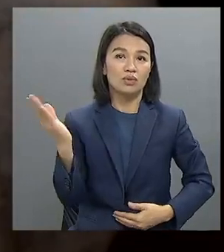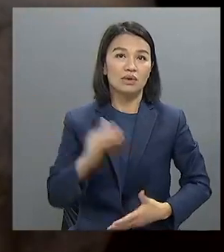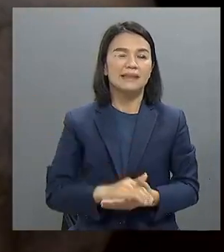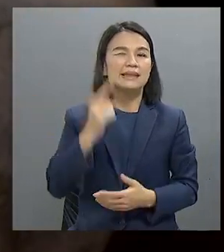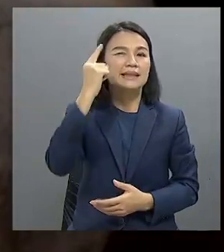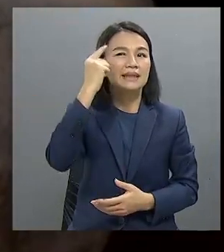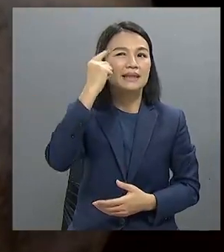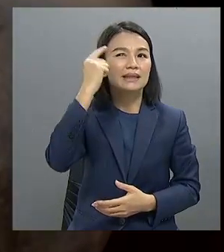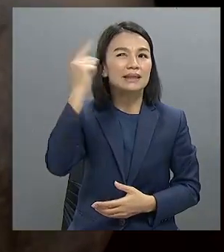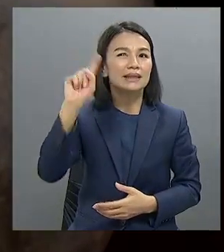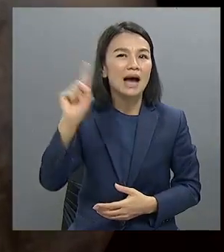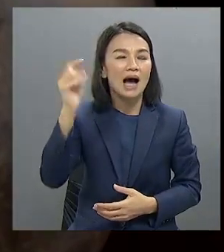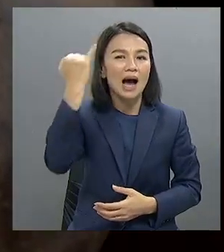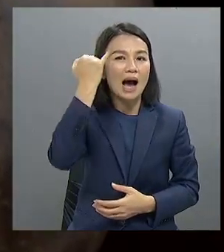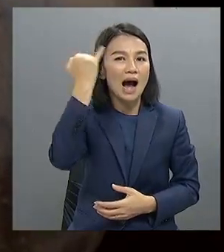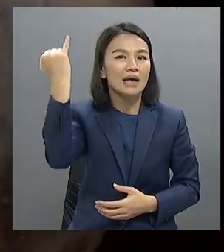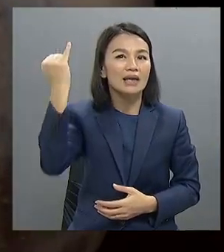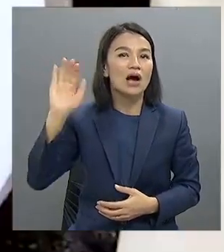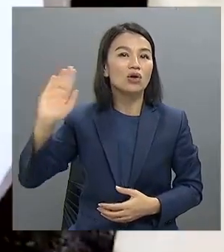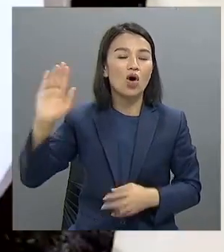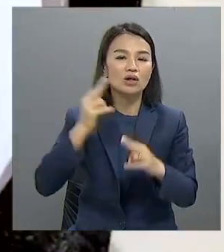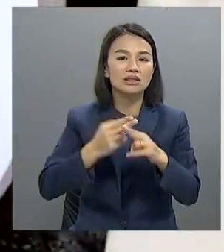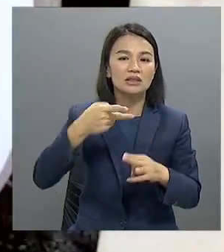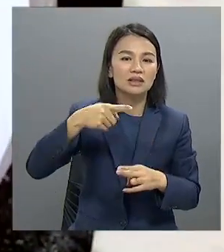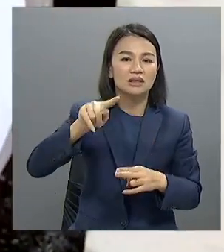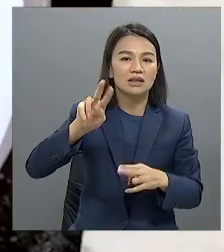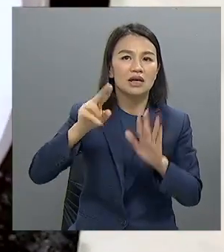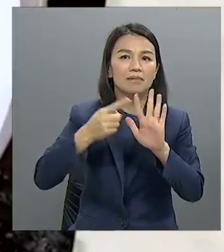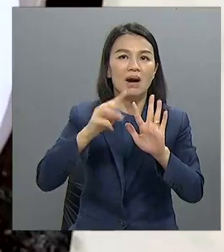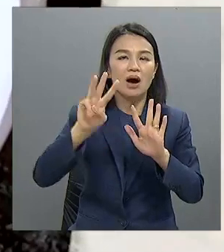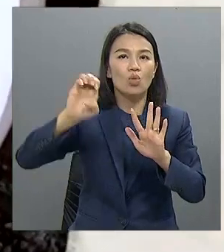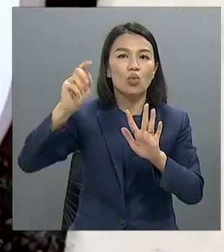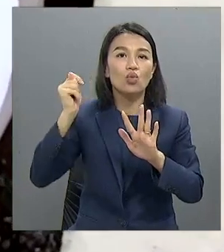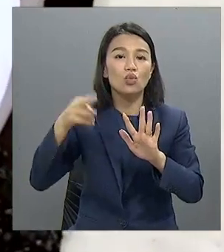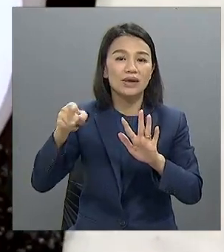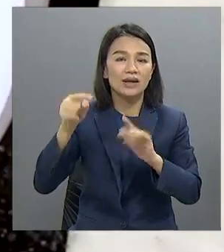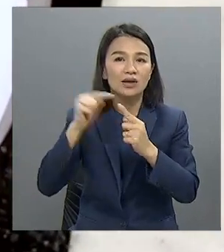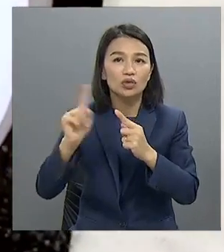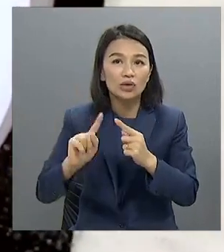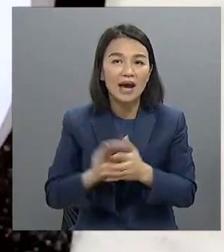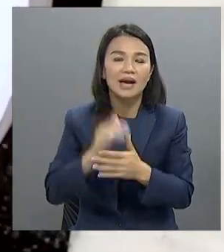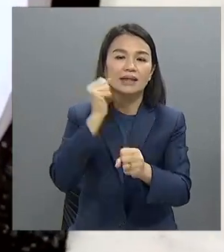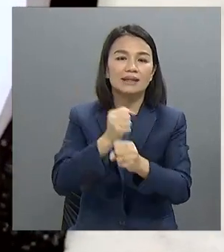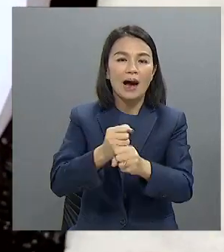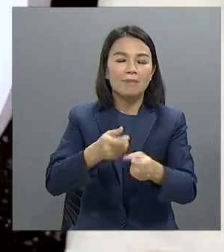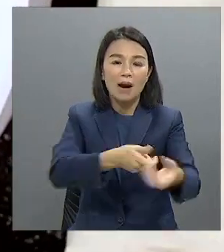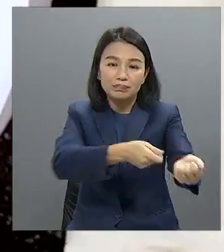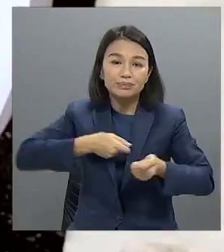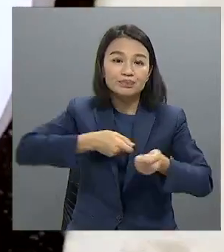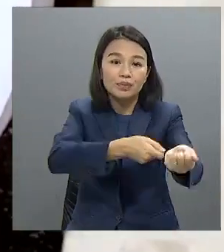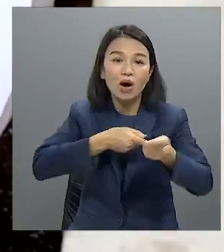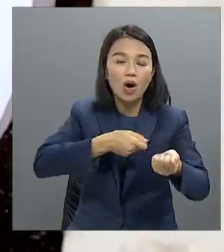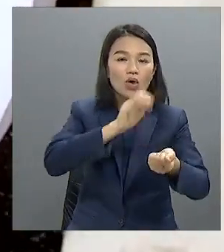าไอเดียของคุณประวิตรสนธิลักษณ์อดีตพานโรงโรงเรียนวัดวังสวัสดีอำเภอเมืองจังหวัดนครสวรรค์นะคะนำอง